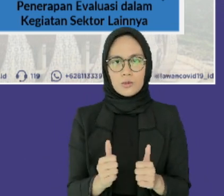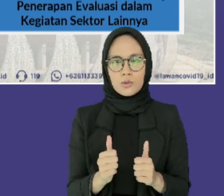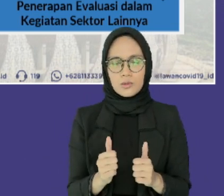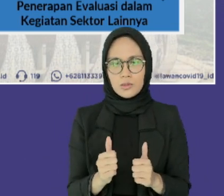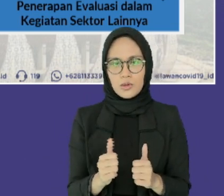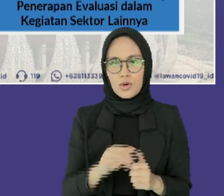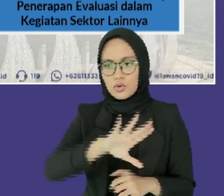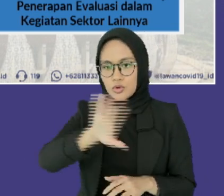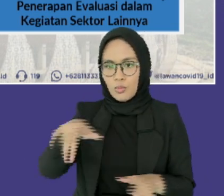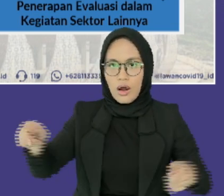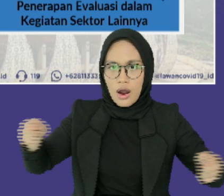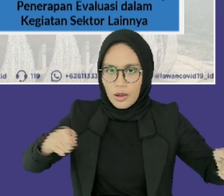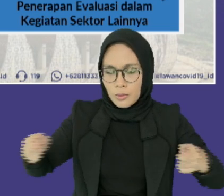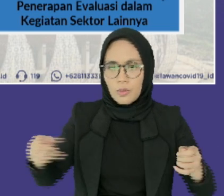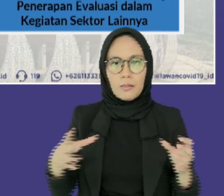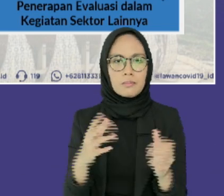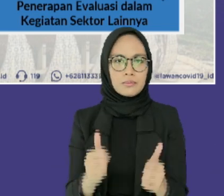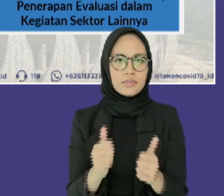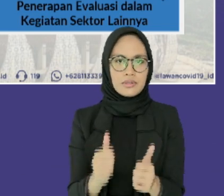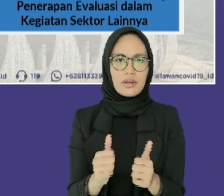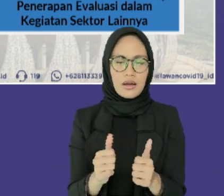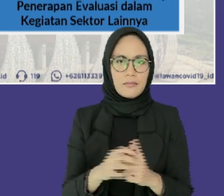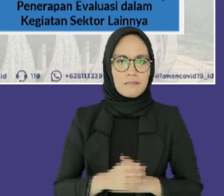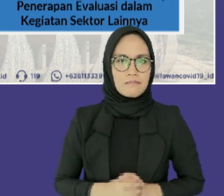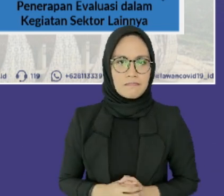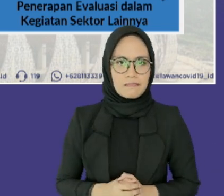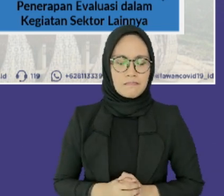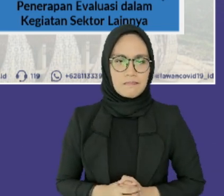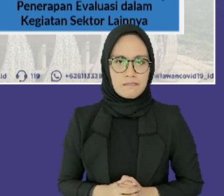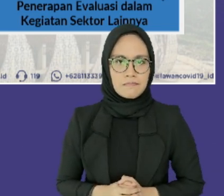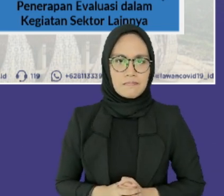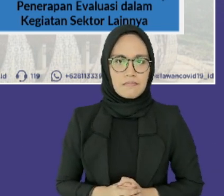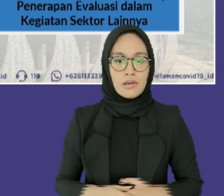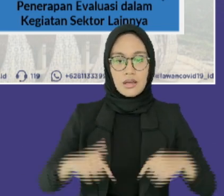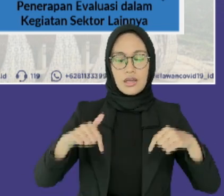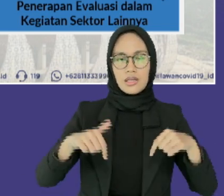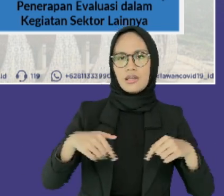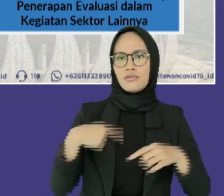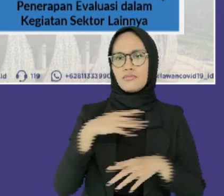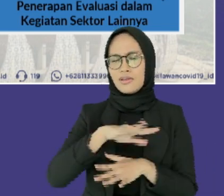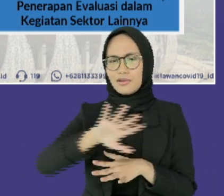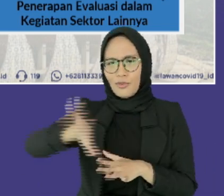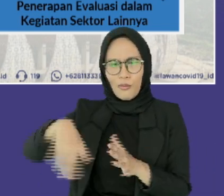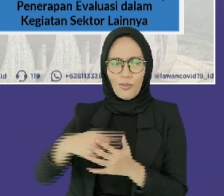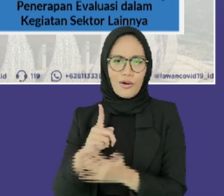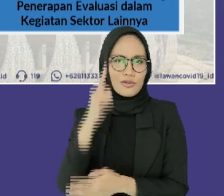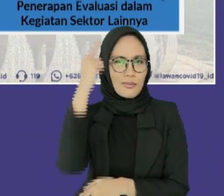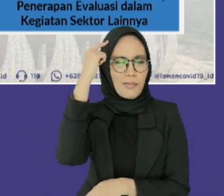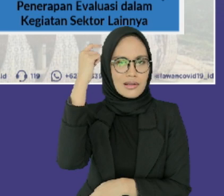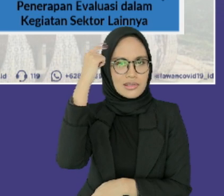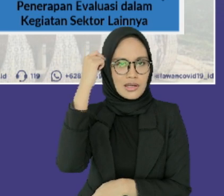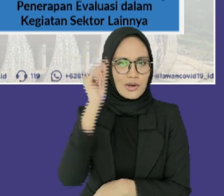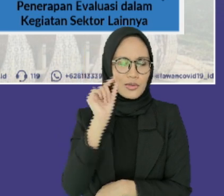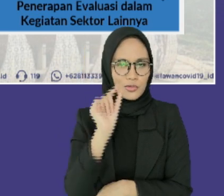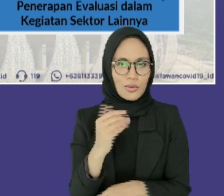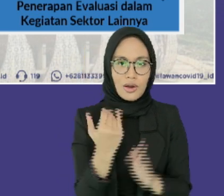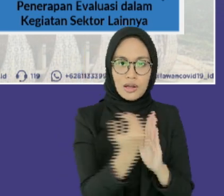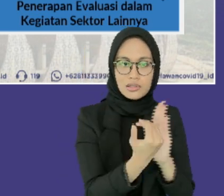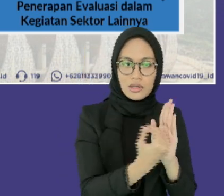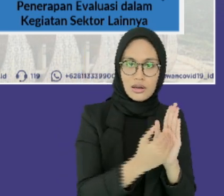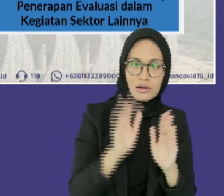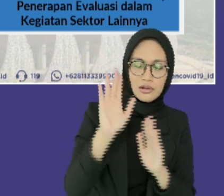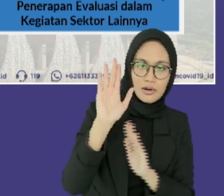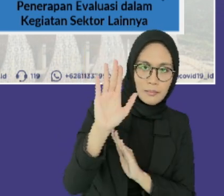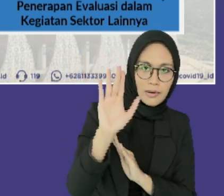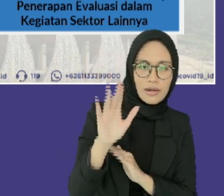kekurangan-kekurangan minor selama rangkaian acara perlu menjadi pembelajaran khususnya untuk penyelenggaraan acara besar terdekat